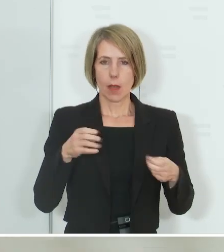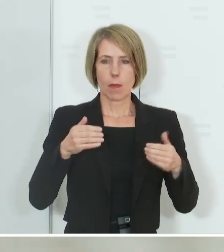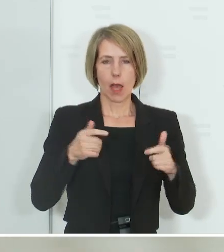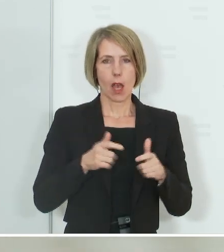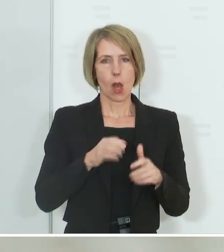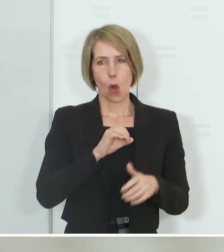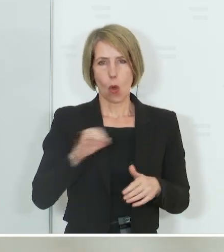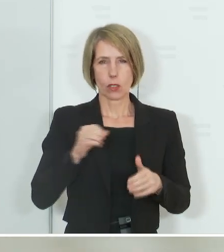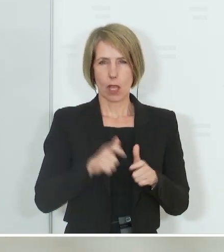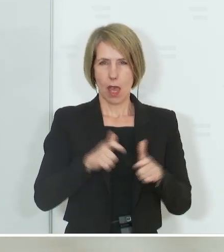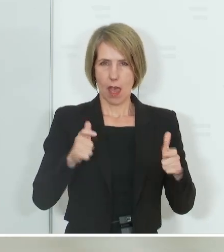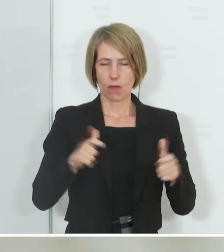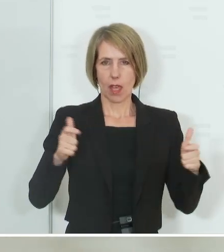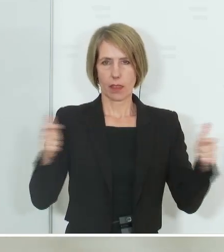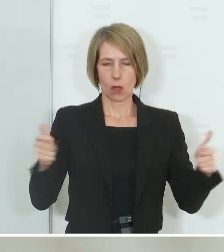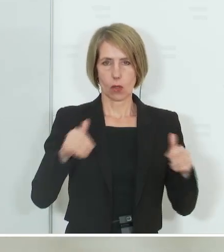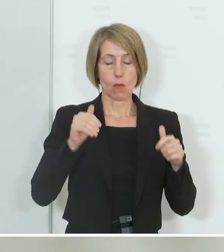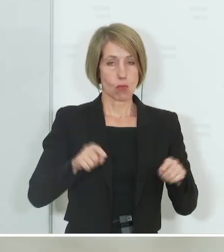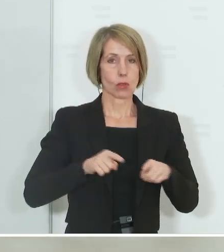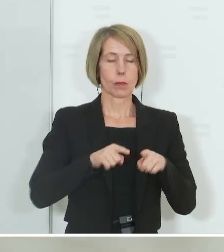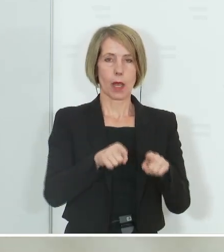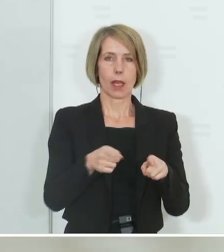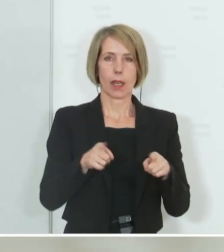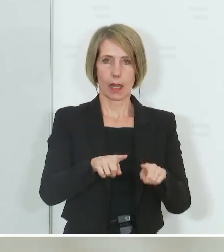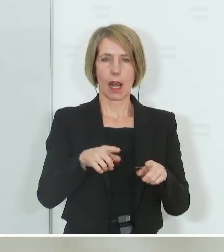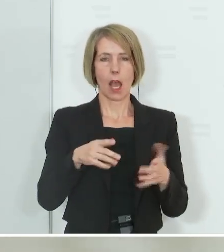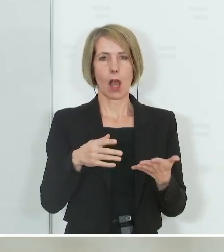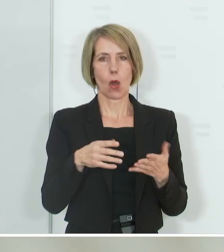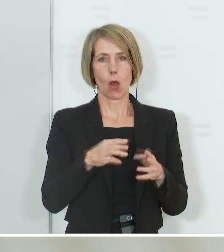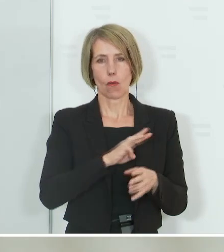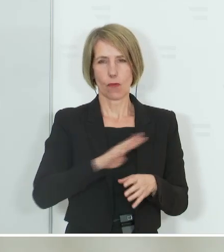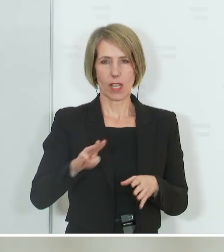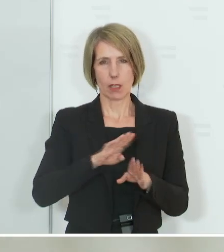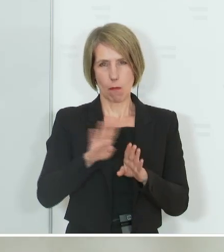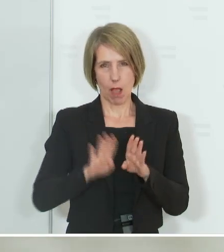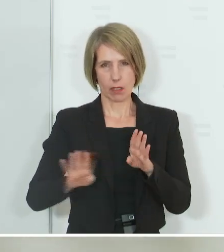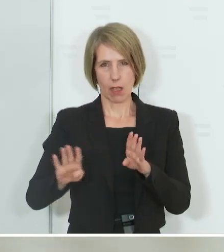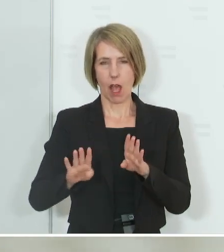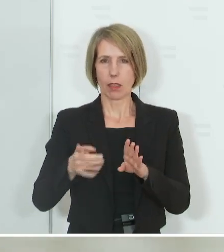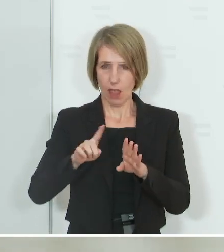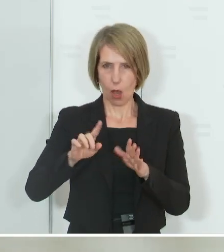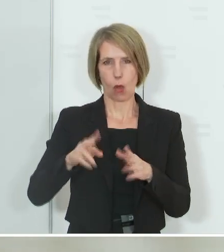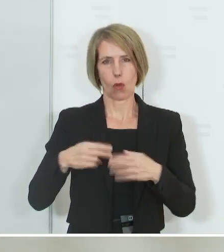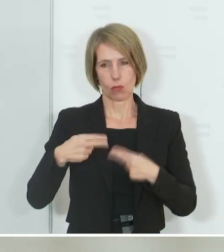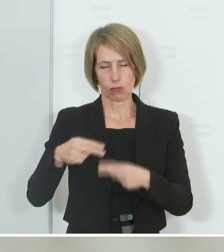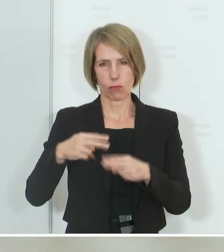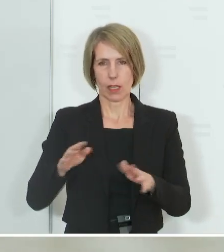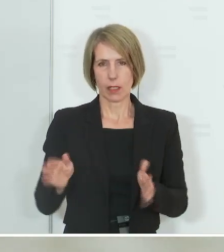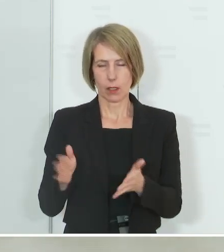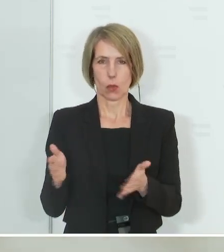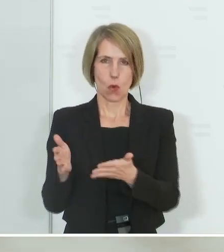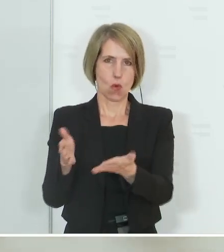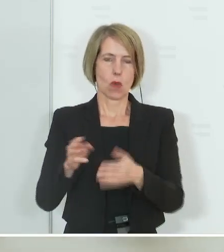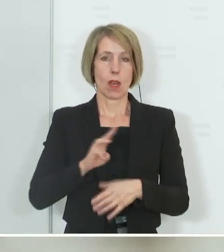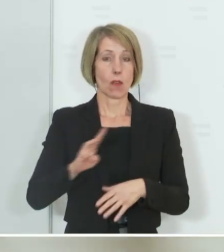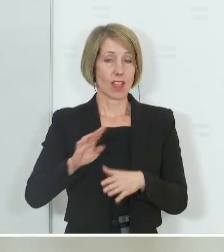einer Osterweiterung geht, müssen wir parallel das auch entsprechend im Westbalkan betreiben. Westbalkan, Der Westbalkan ist